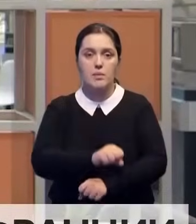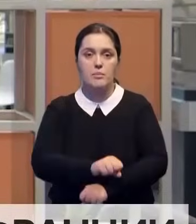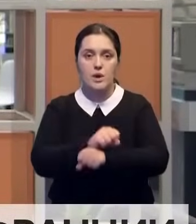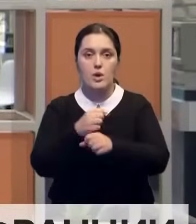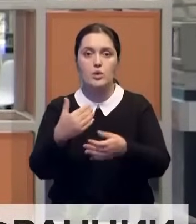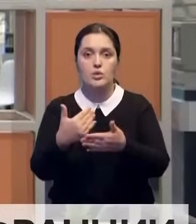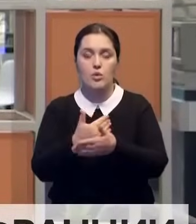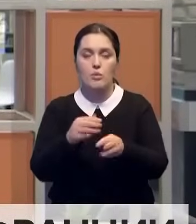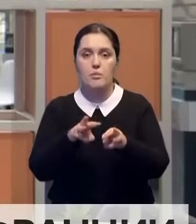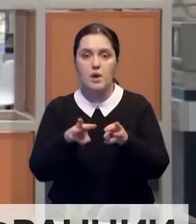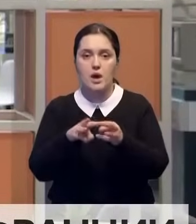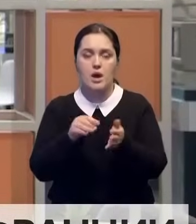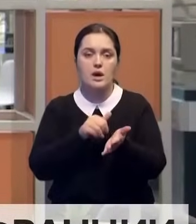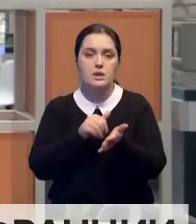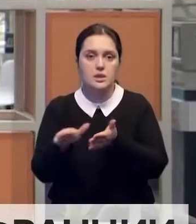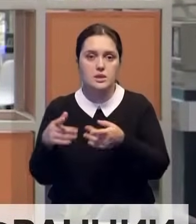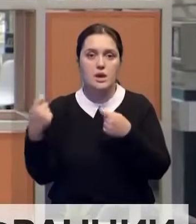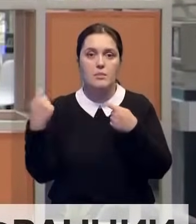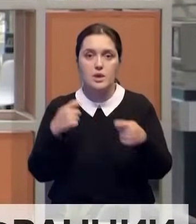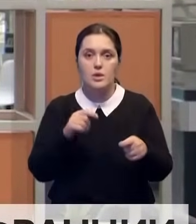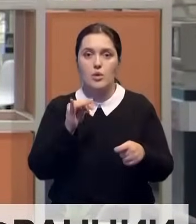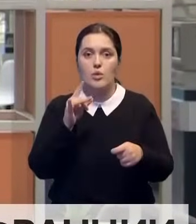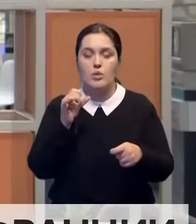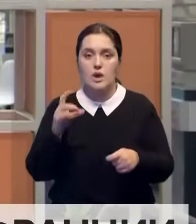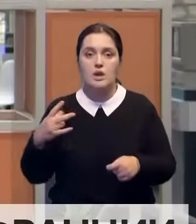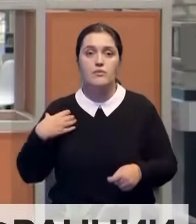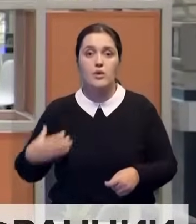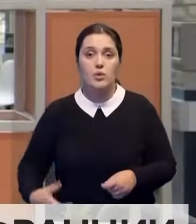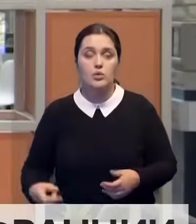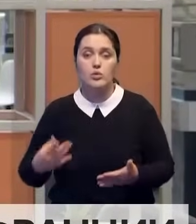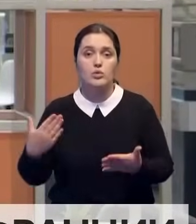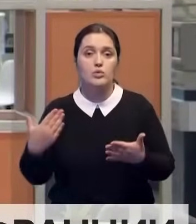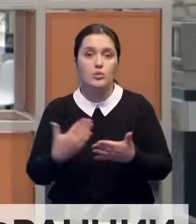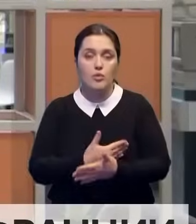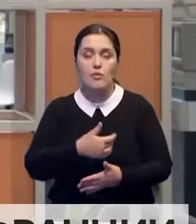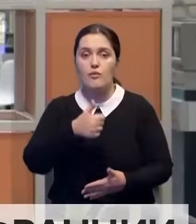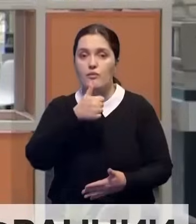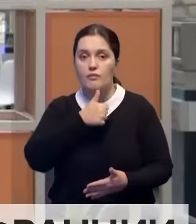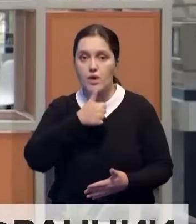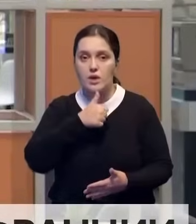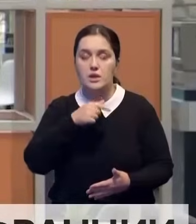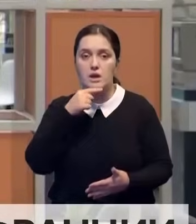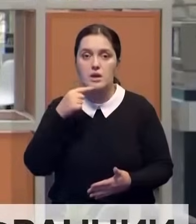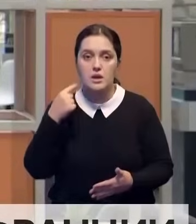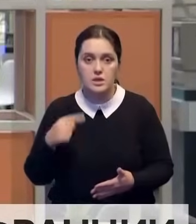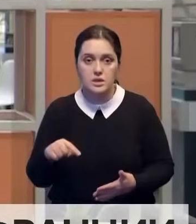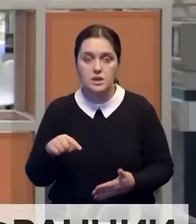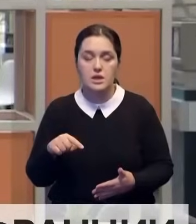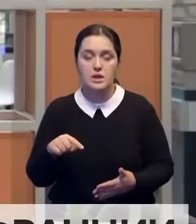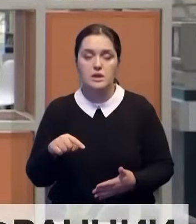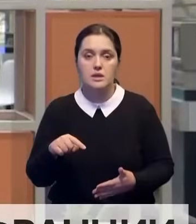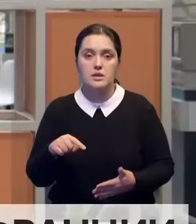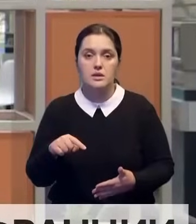правительство отказалось продавать уран во Францию. Теперь же стране нужно искать новые варианты, одним из них является Россия, и теперь